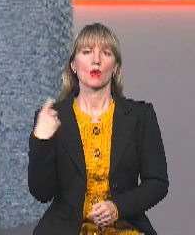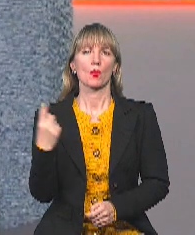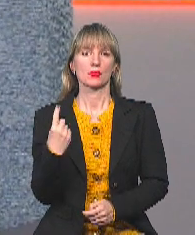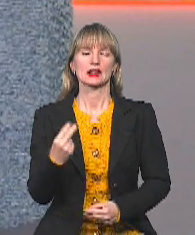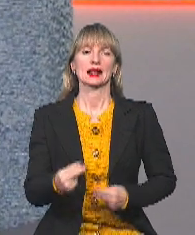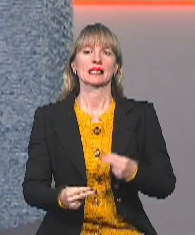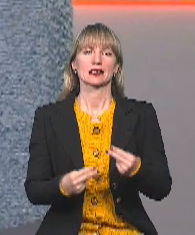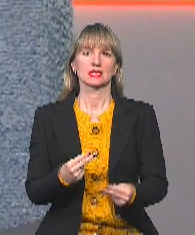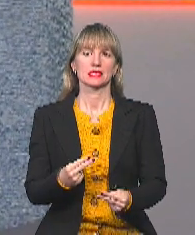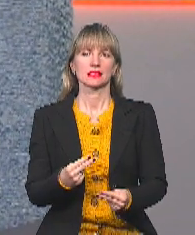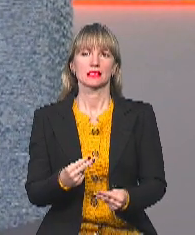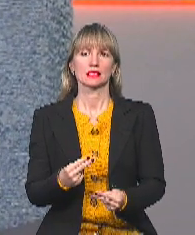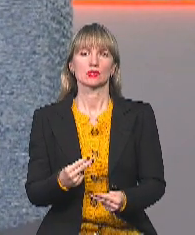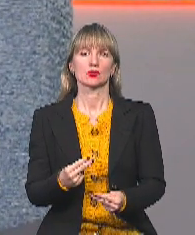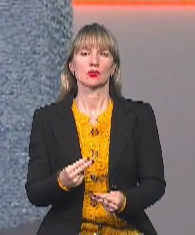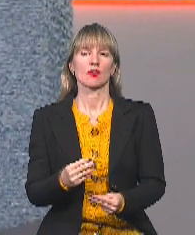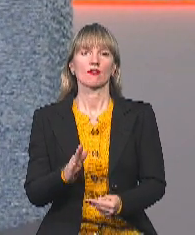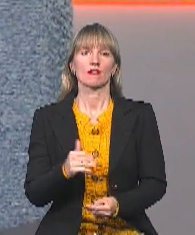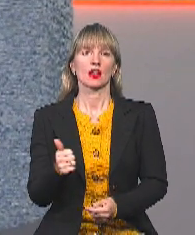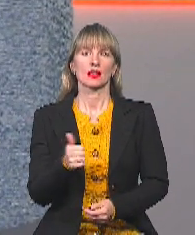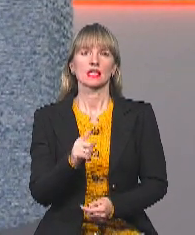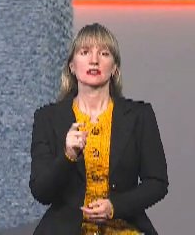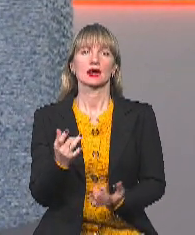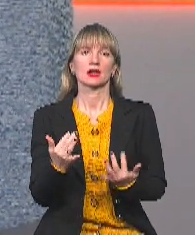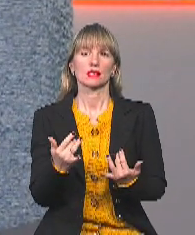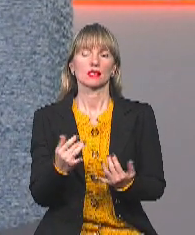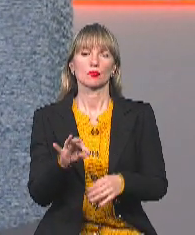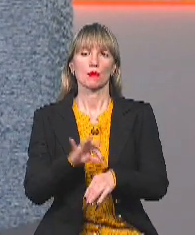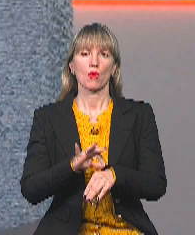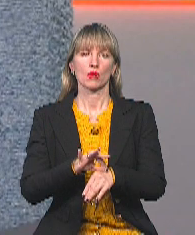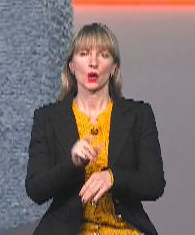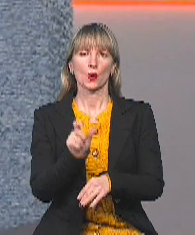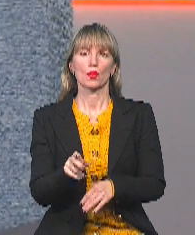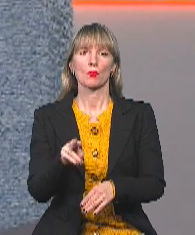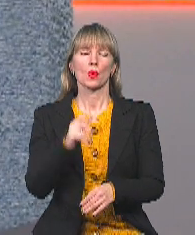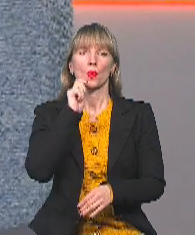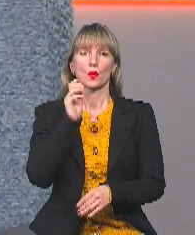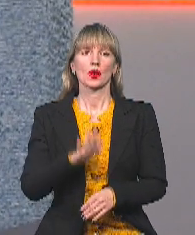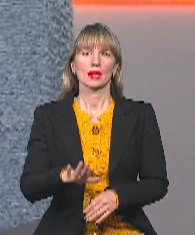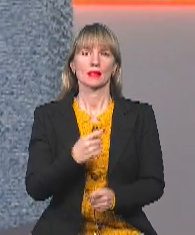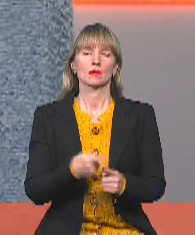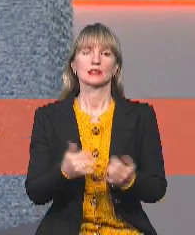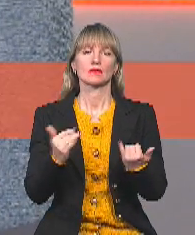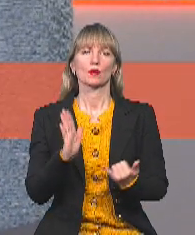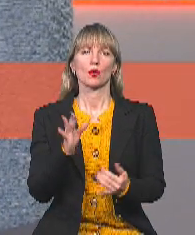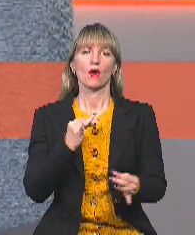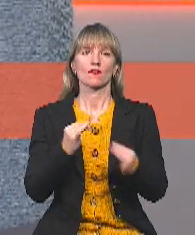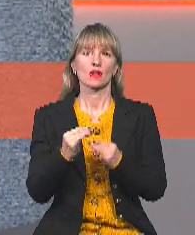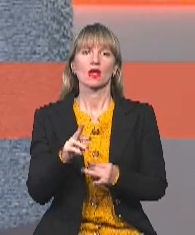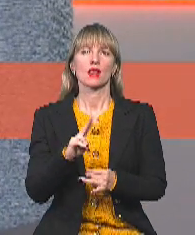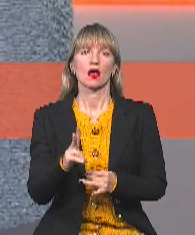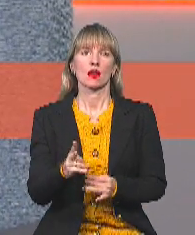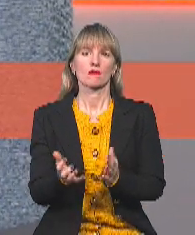традиційно в лідерах за кількістю хворих по країні. Тож сьогодні будемо говорити, як